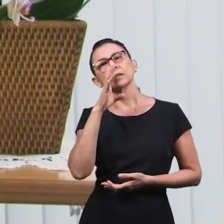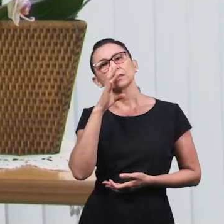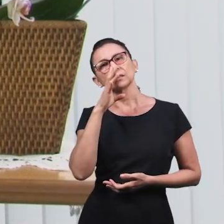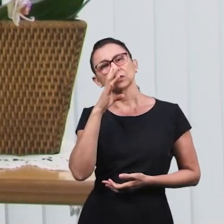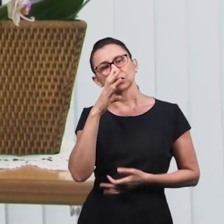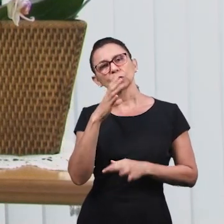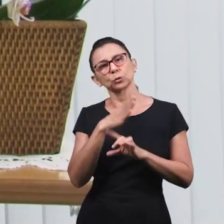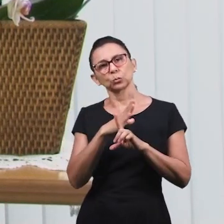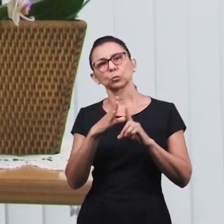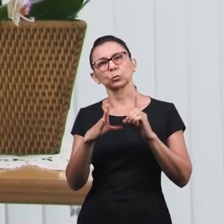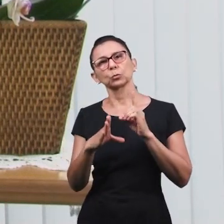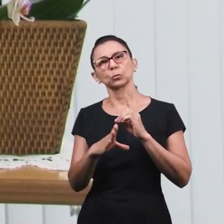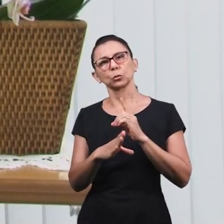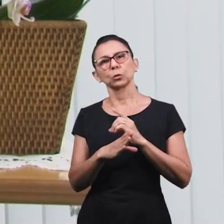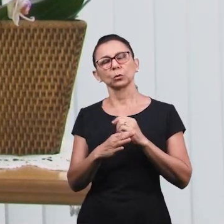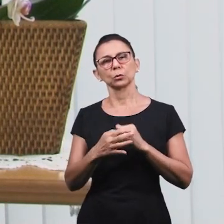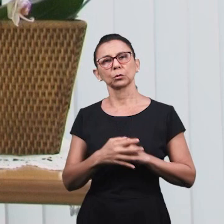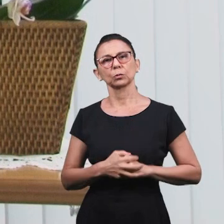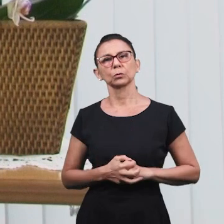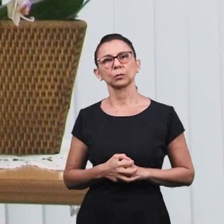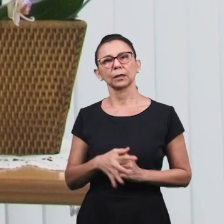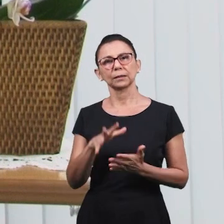invitons